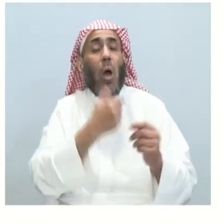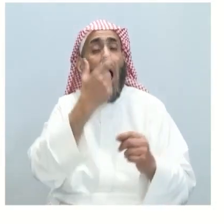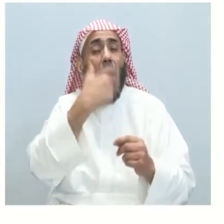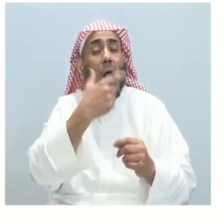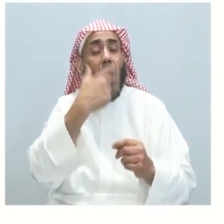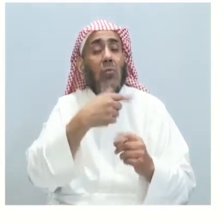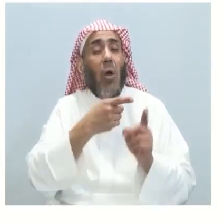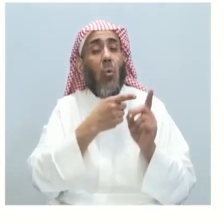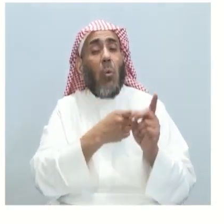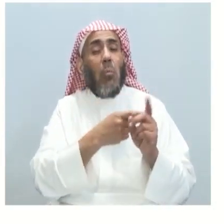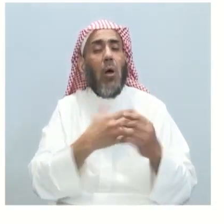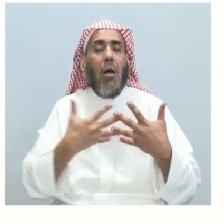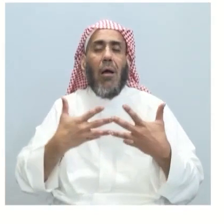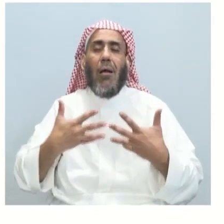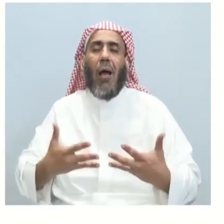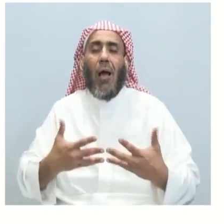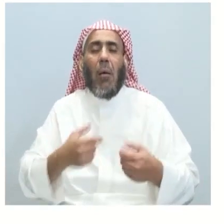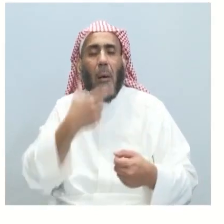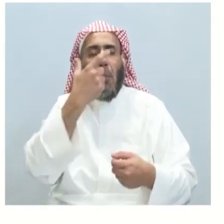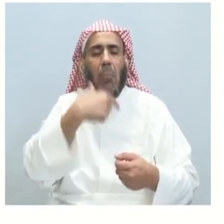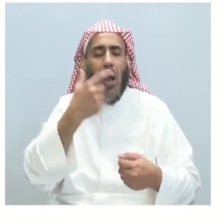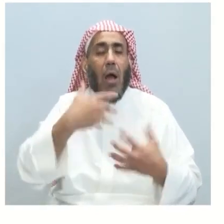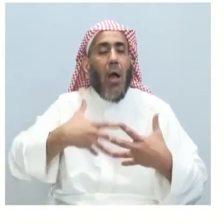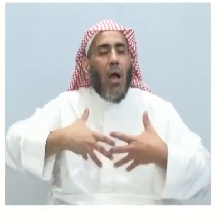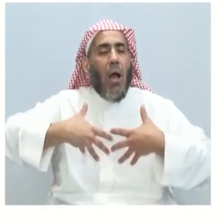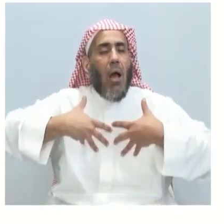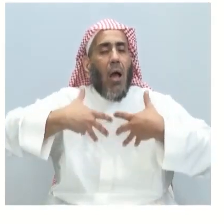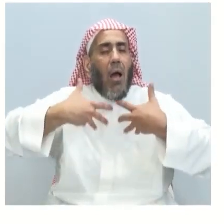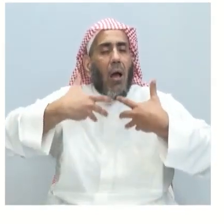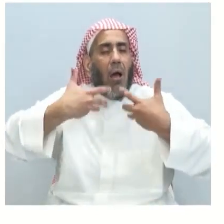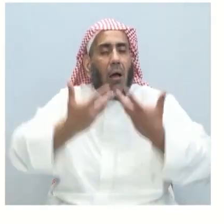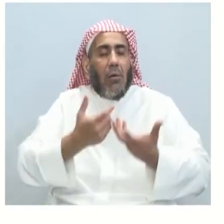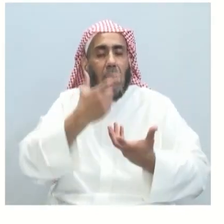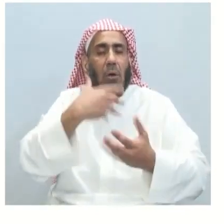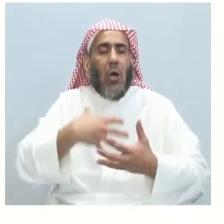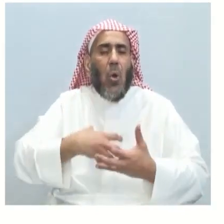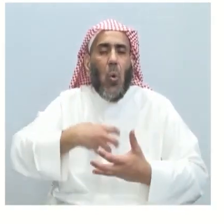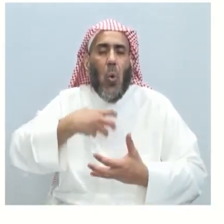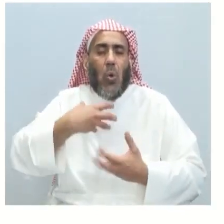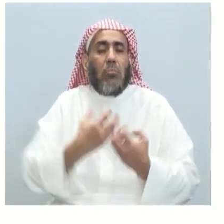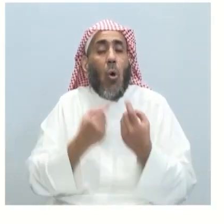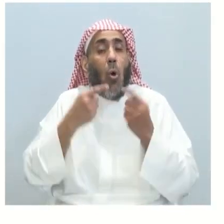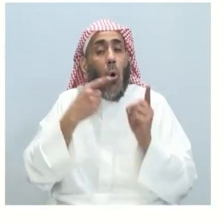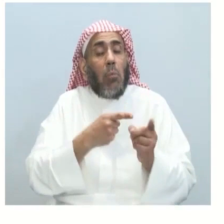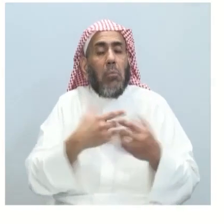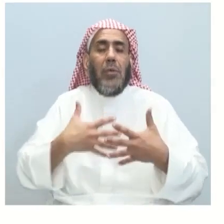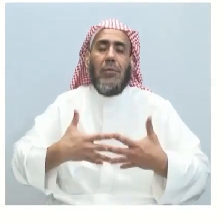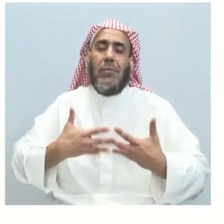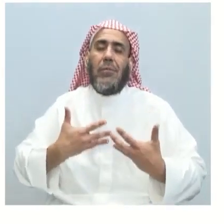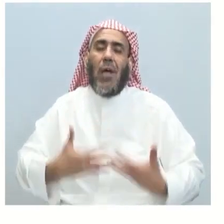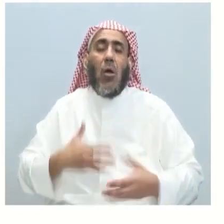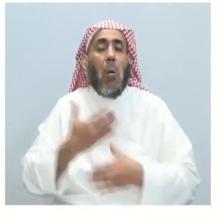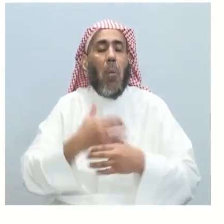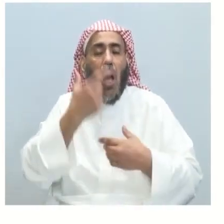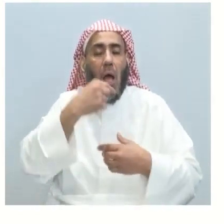التي هم قد استراحوا لان الانسان اذا بكى فانه قد يفرغ ما فيه من عاطفه الحزن وما الى ذلك يقول هم قد استراحوا وقد فرغوا